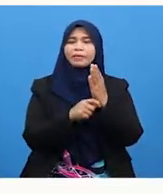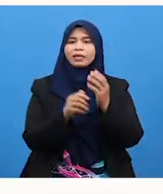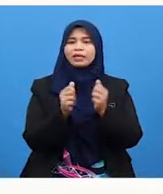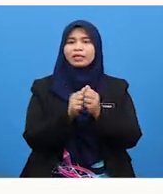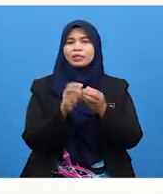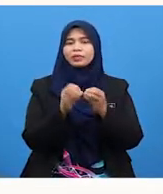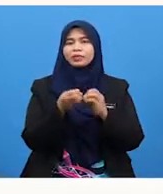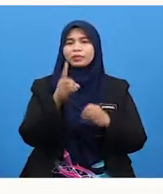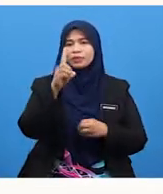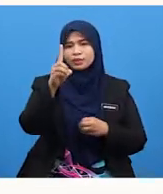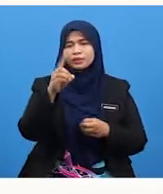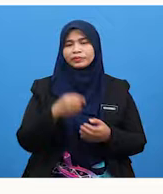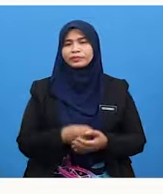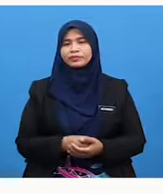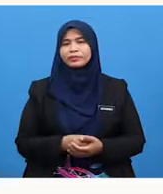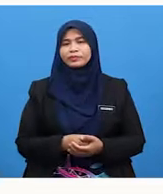dengan digit 1.